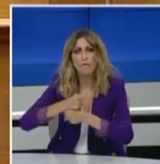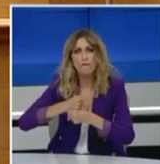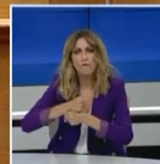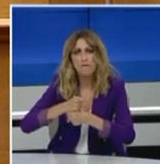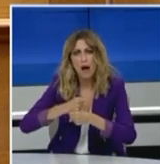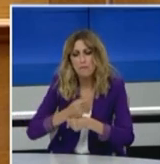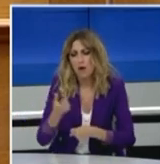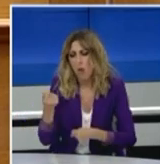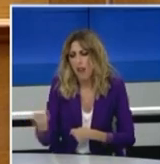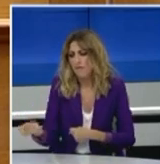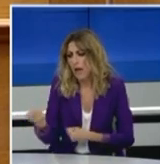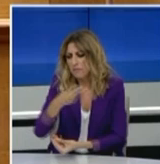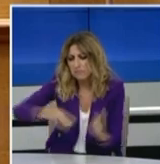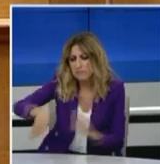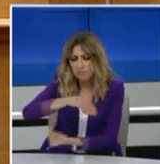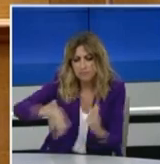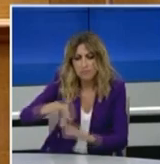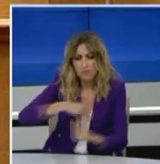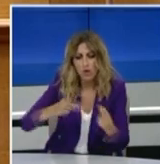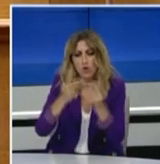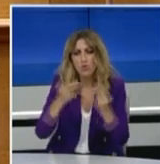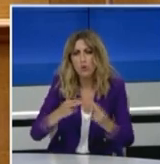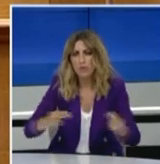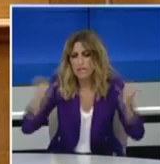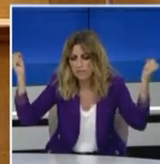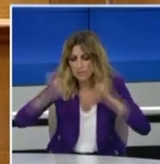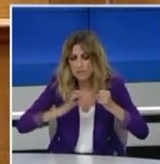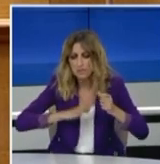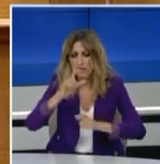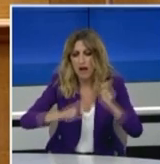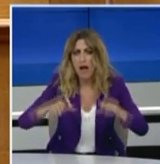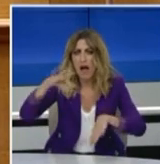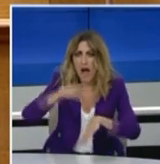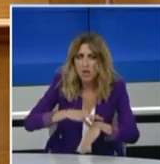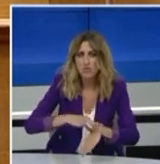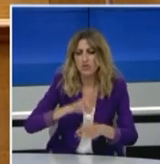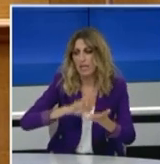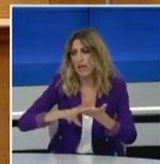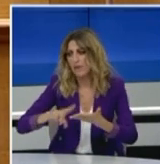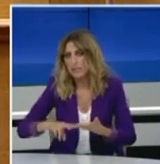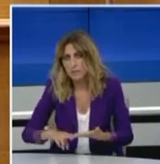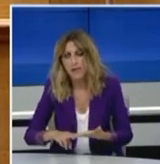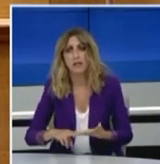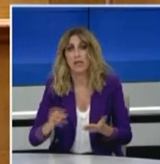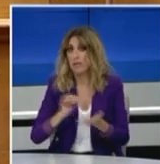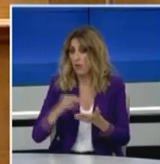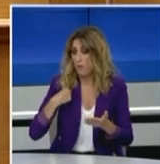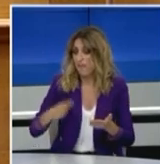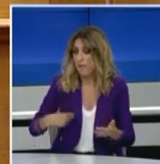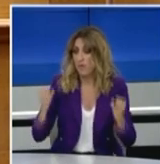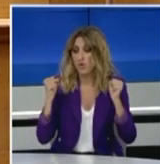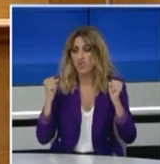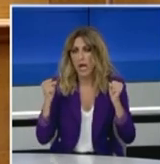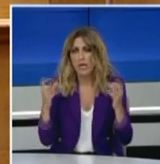των ασφαλισμένων και των ασθενών τις όποιες περικοπές έγιναν στη δημόσια δαπάνη. Τα αποτελέσματα αυτής